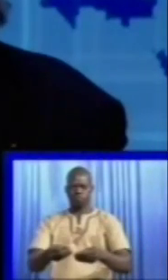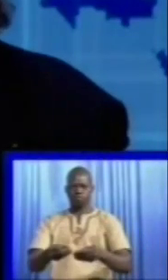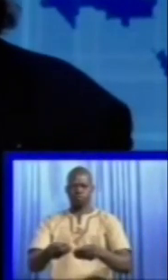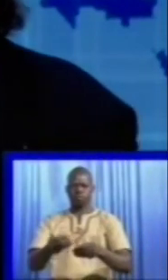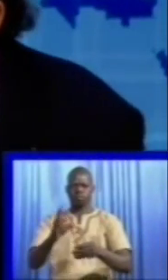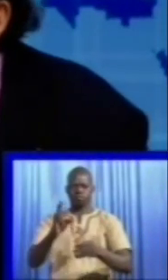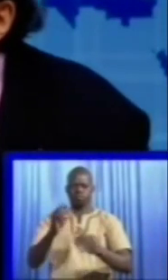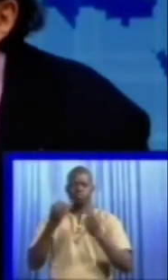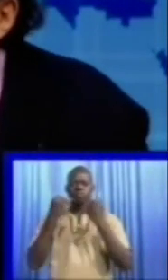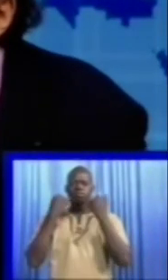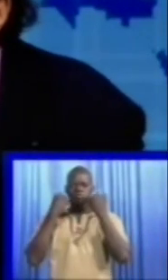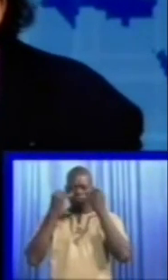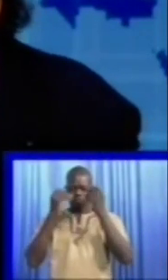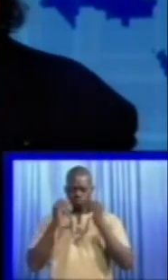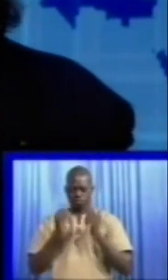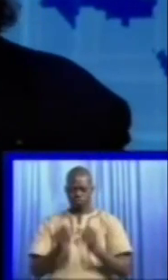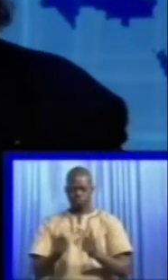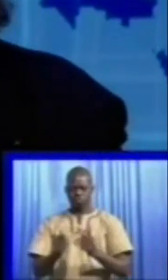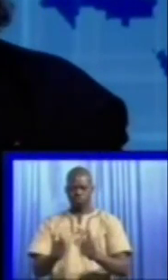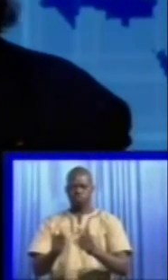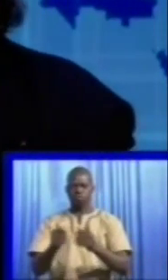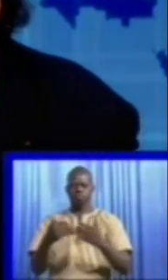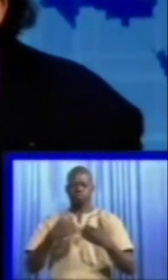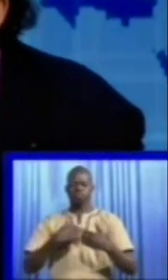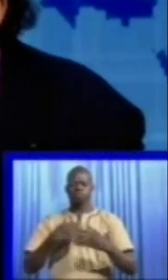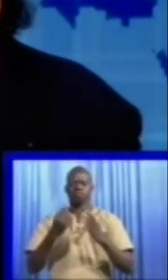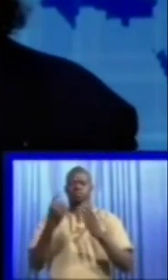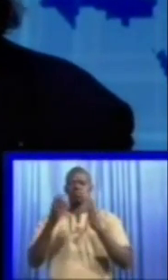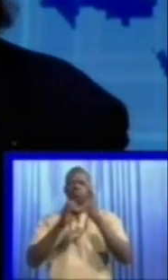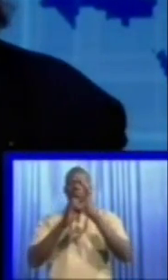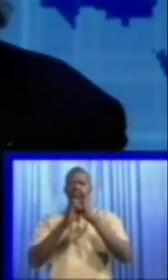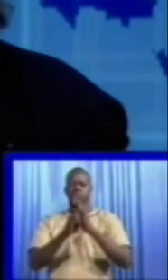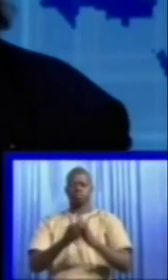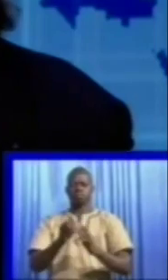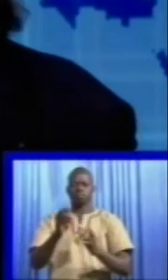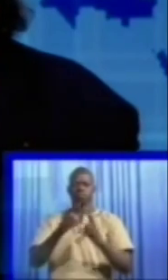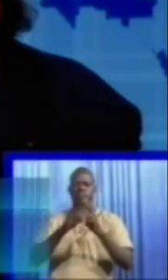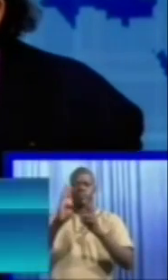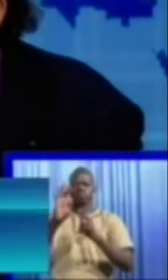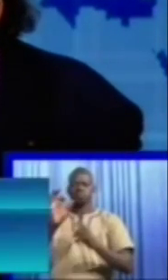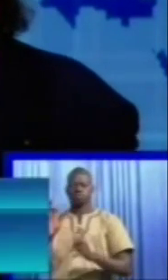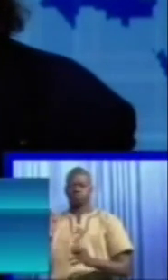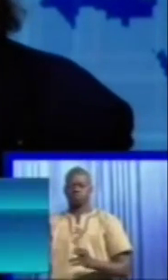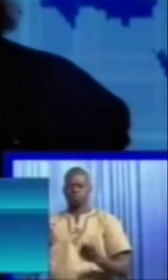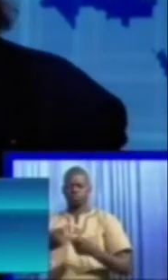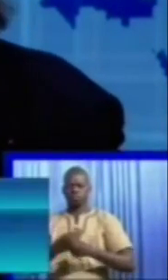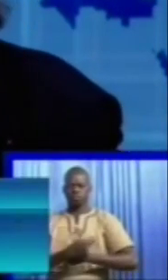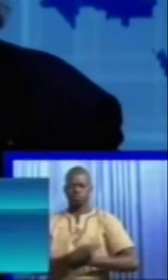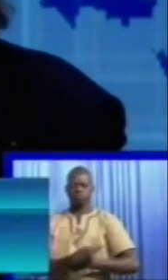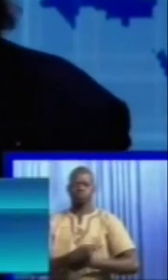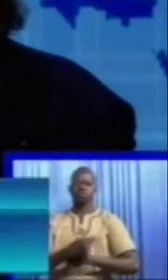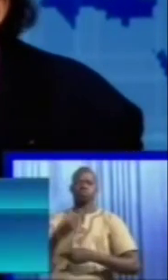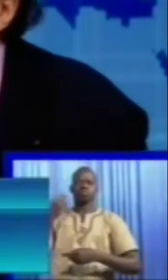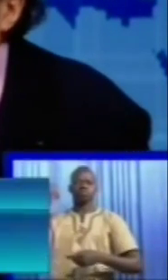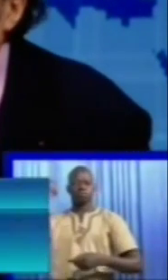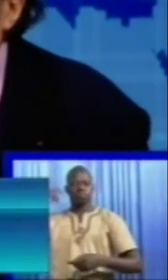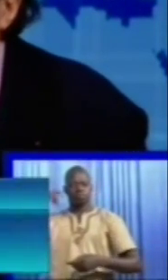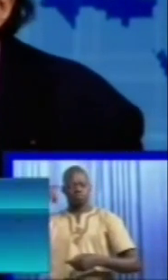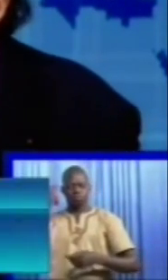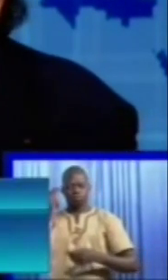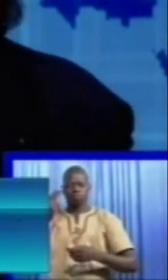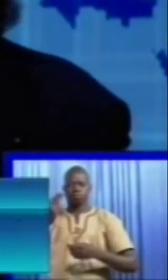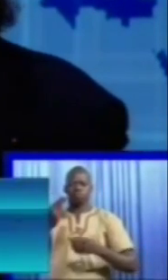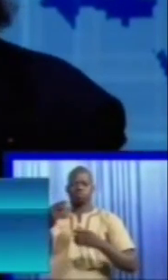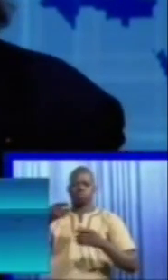l'information immédiate. On a eu un exemple, hélas, au Burkina, il y a deux jours, où la rumeur a couru